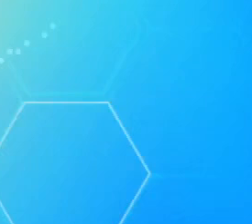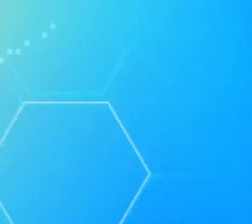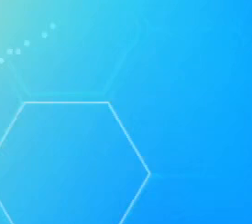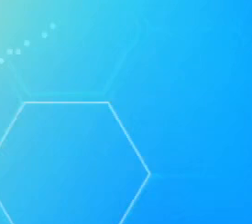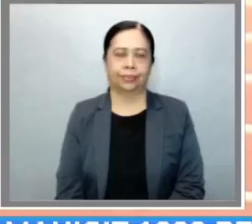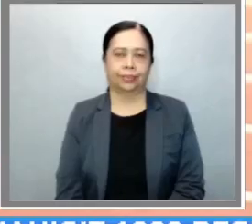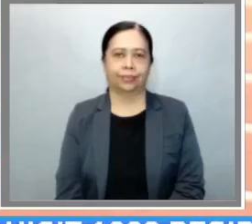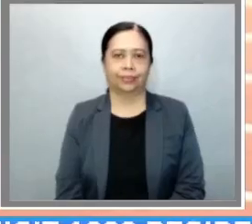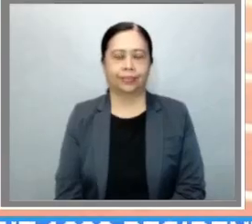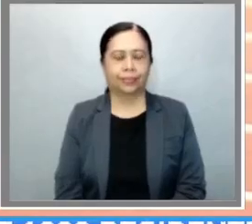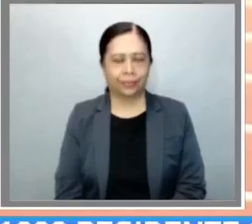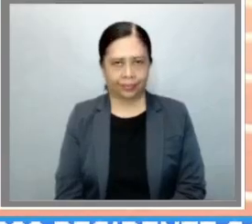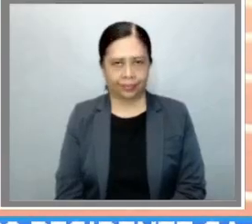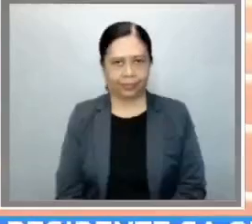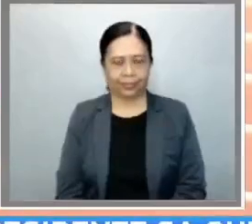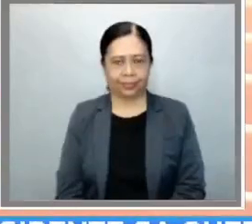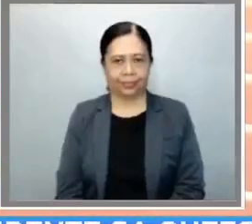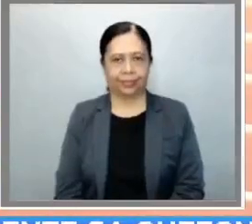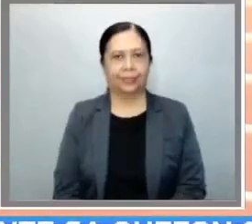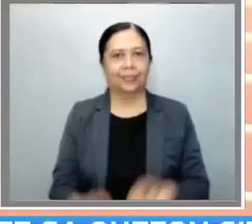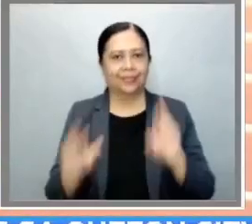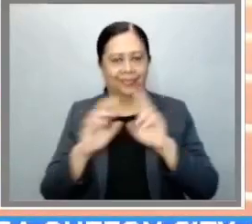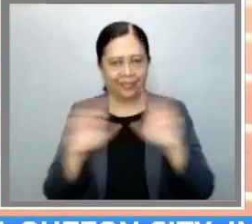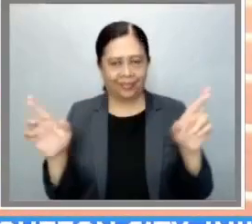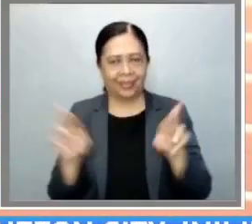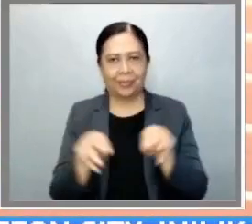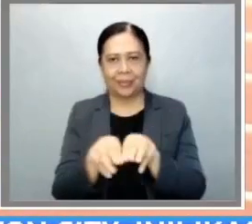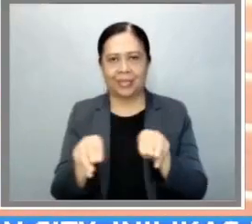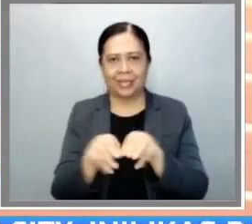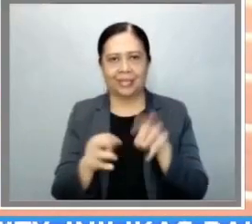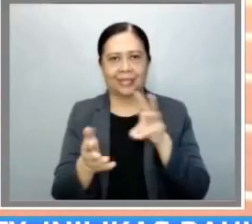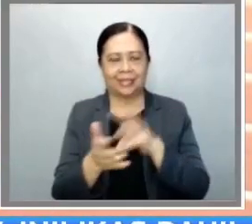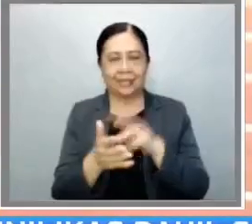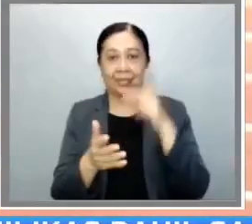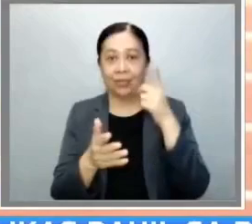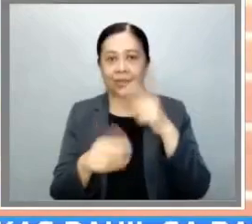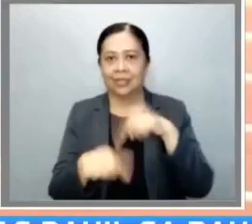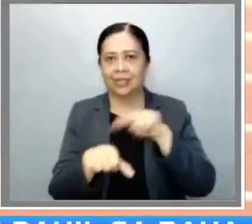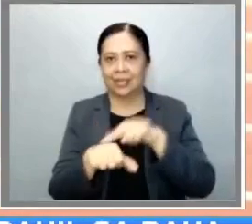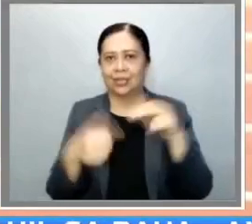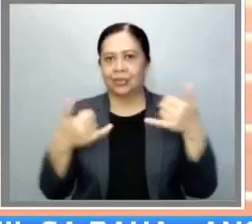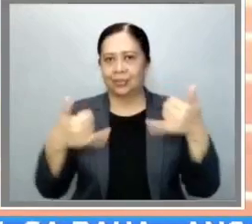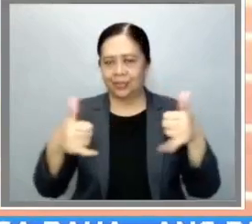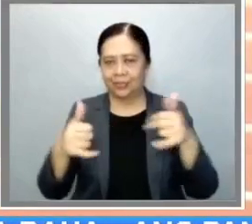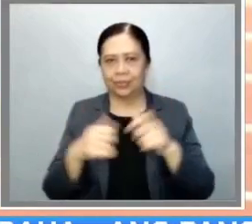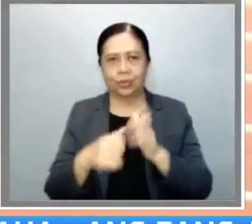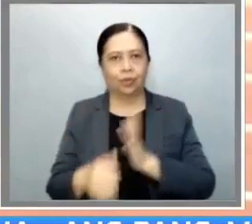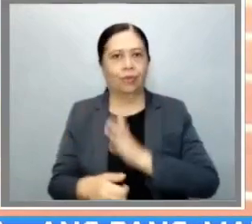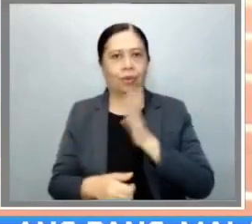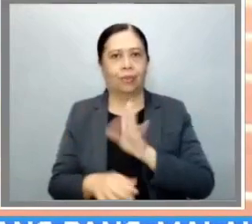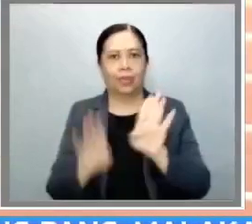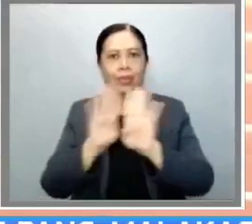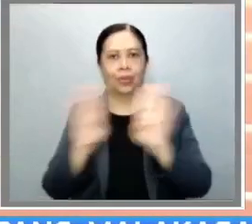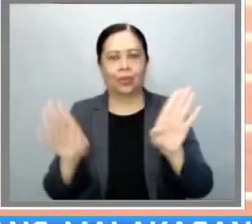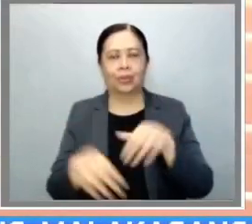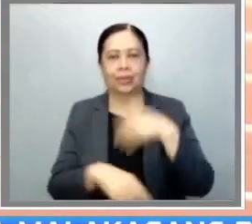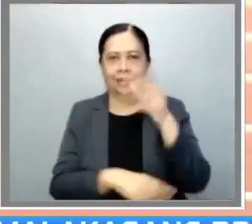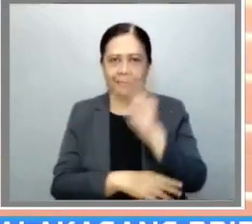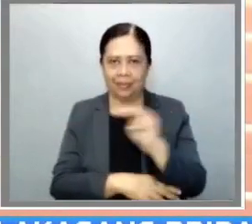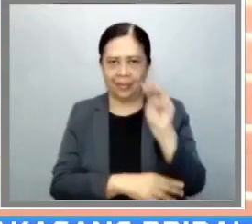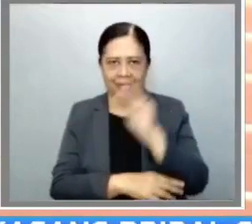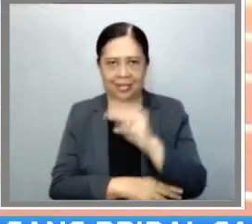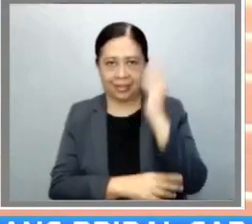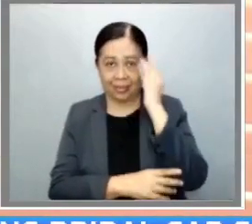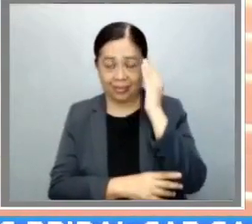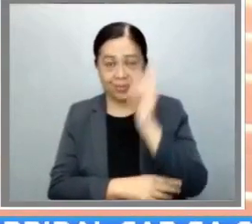Rafi, handang-handa na nga ang Marikina City para sa palarong pambansa. No, formal nang bubuksan sa Lunes at alam mo Rafi, talaga naman ang